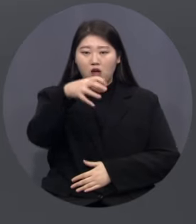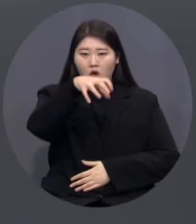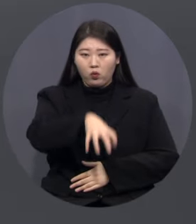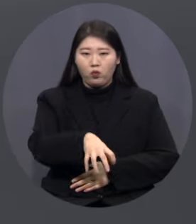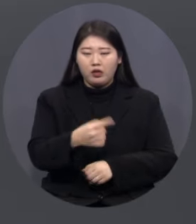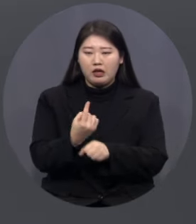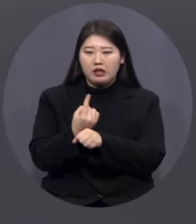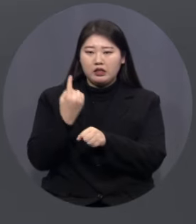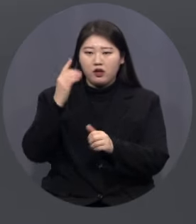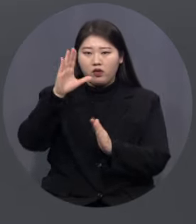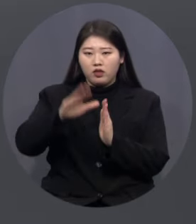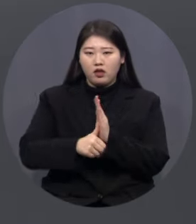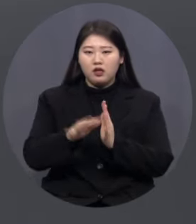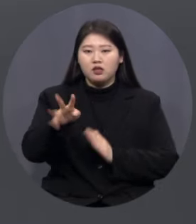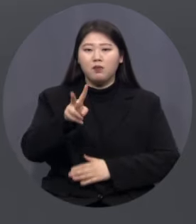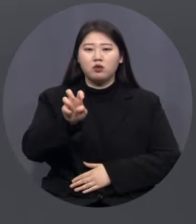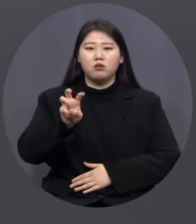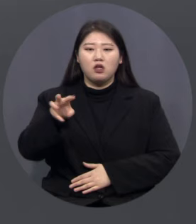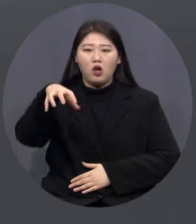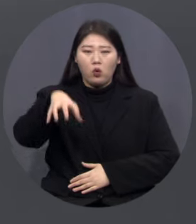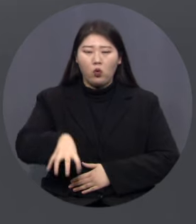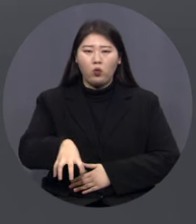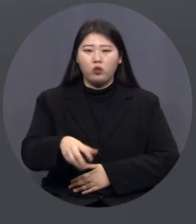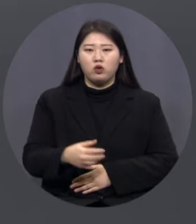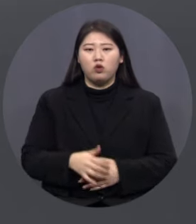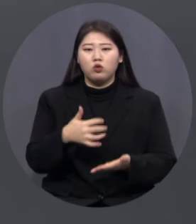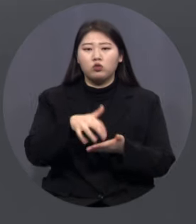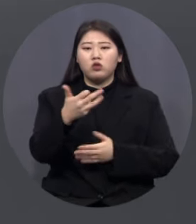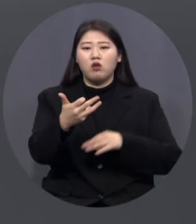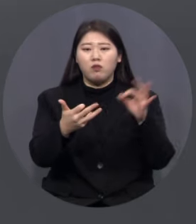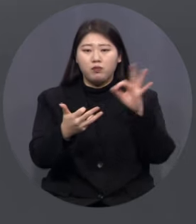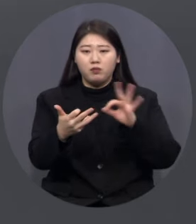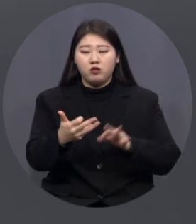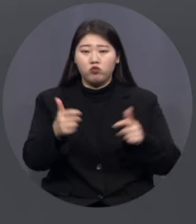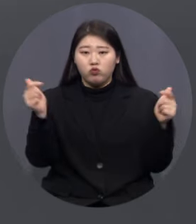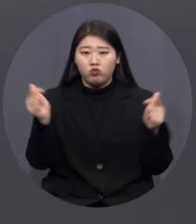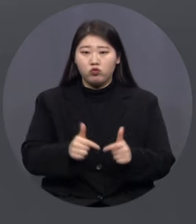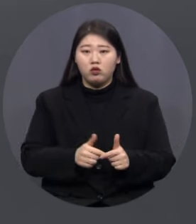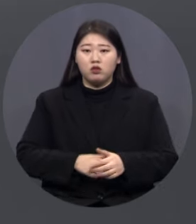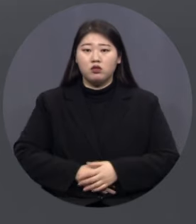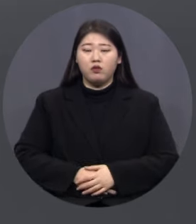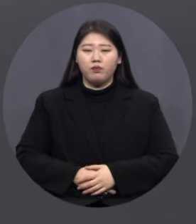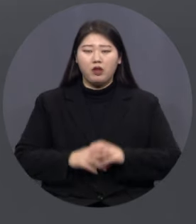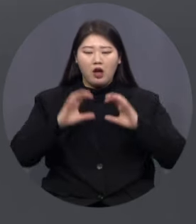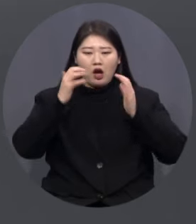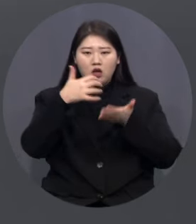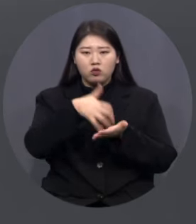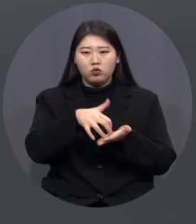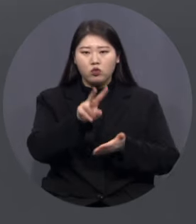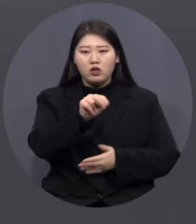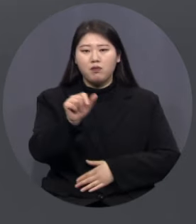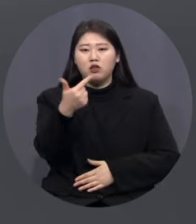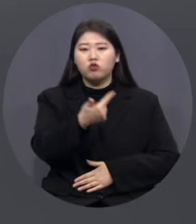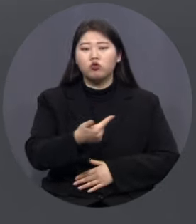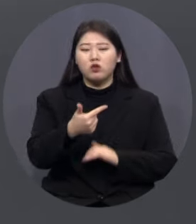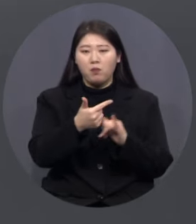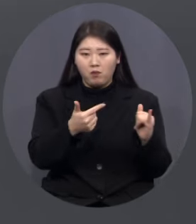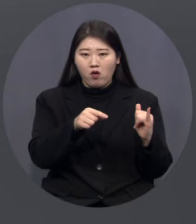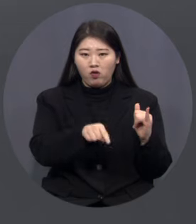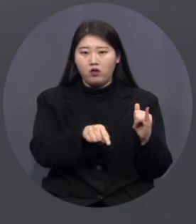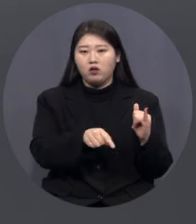지난해 43곳으로 78% 감소했습니다 원화 수도 26,000명